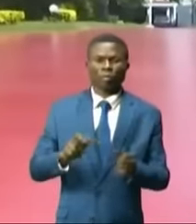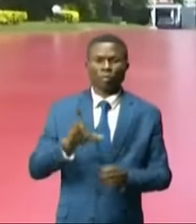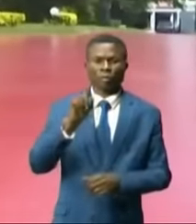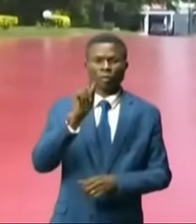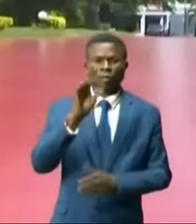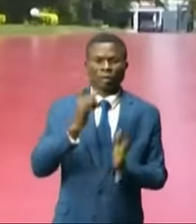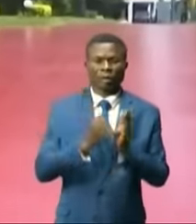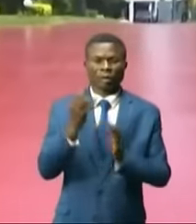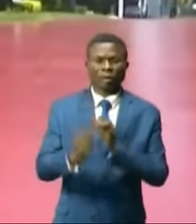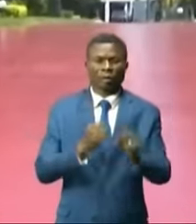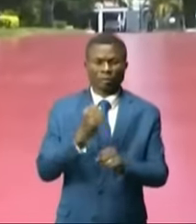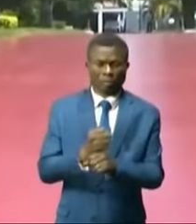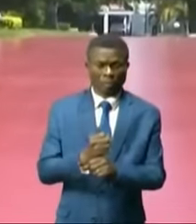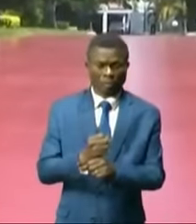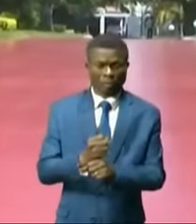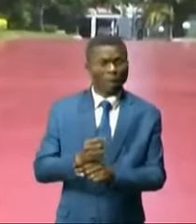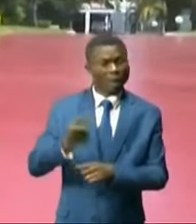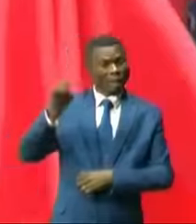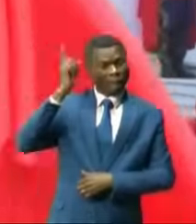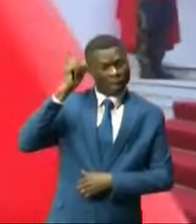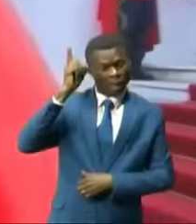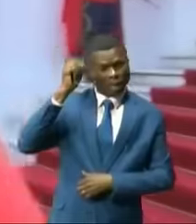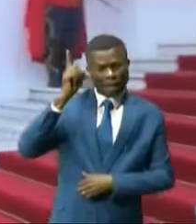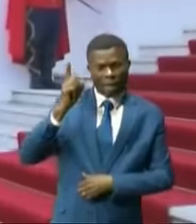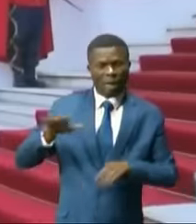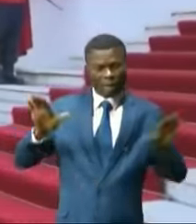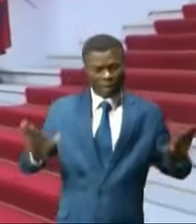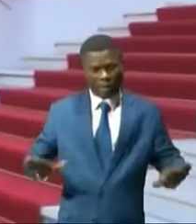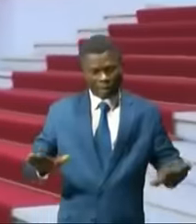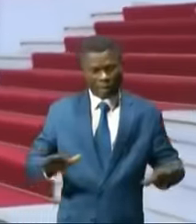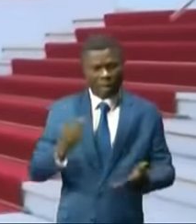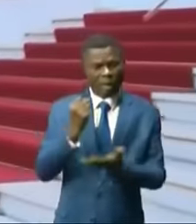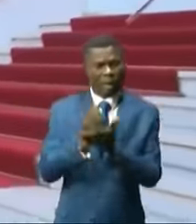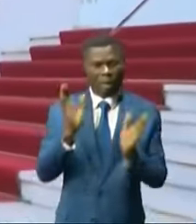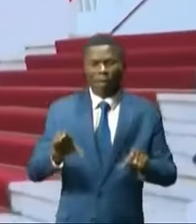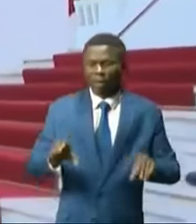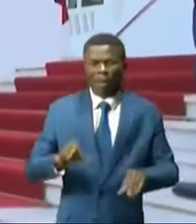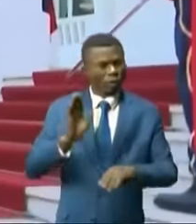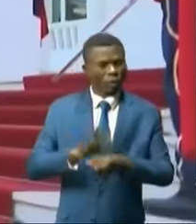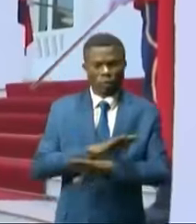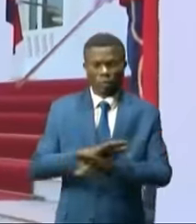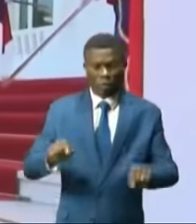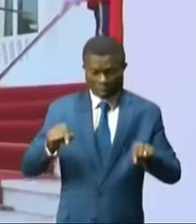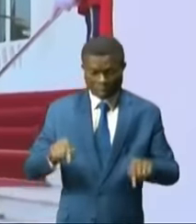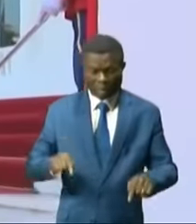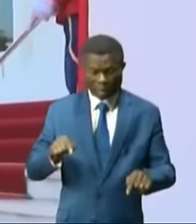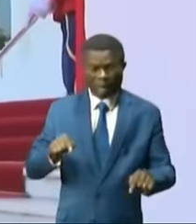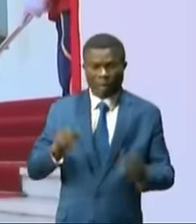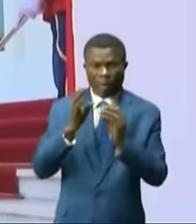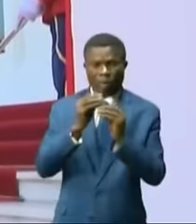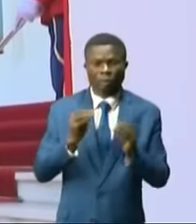Vingt-six ans après, la RDC vient d'envoyer un diplomate en poste à Dakar.